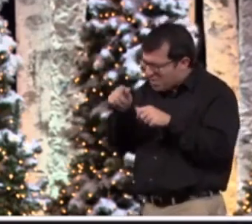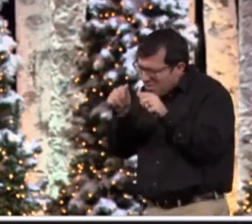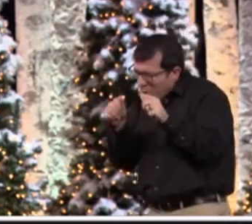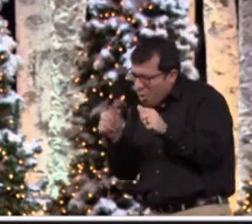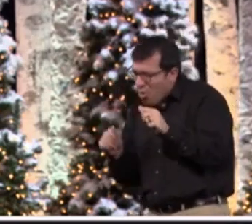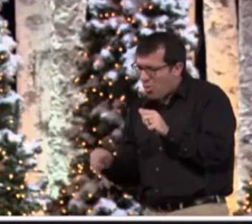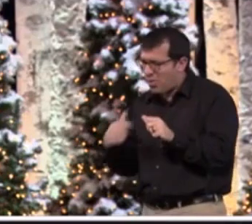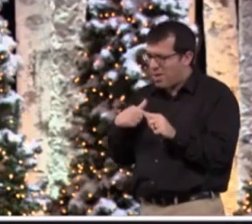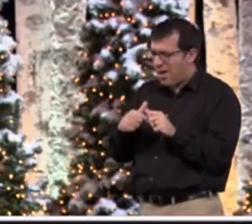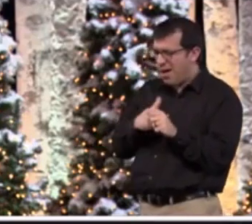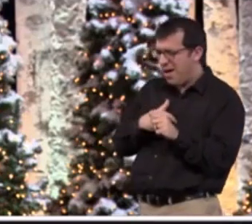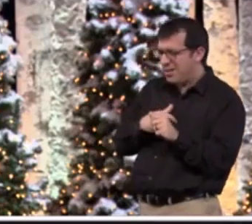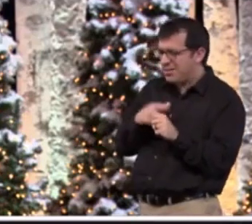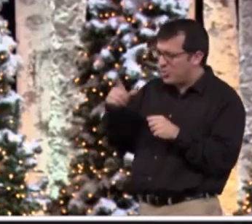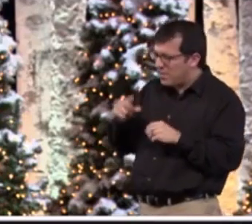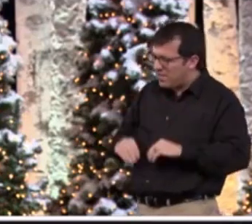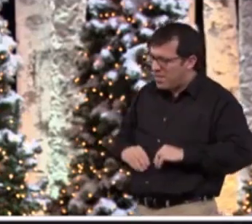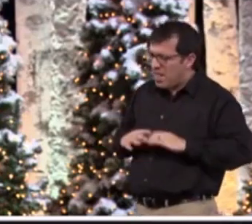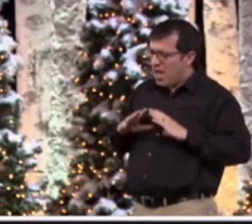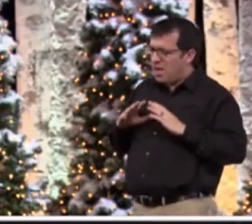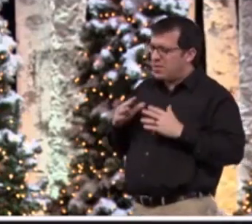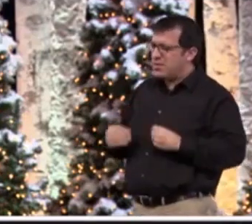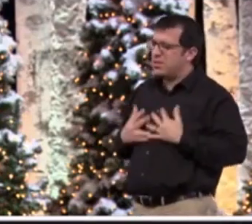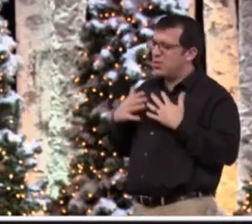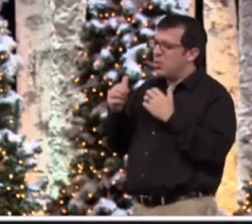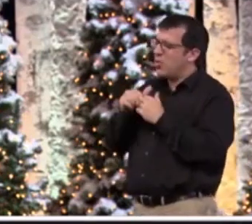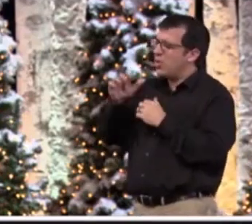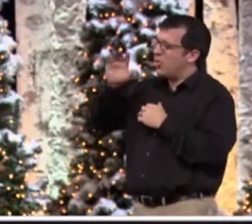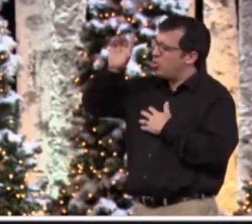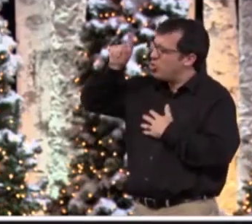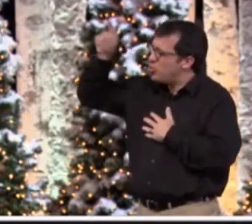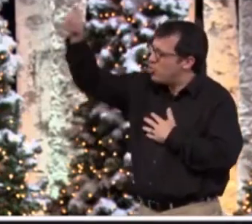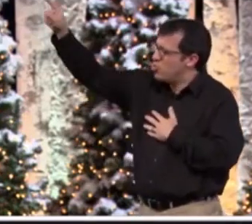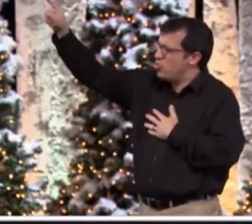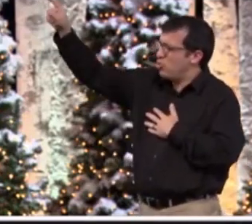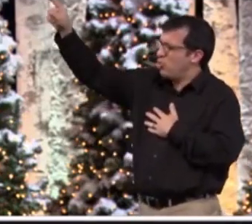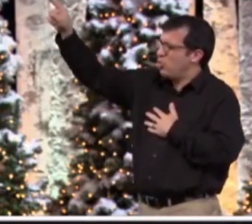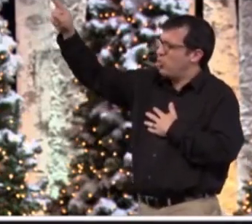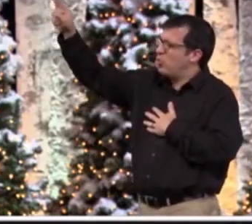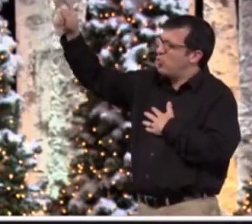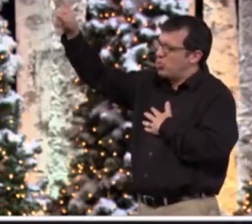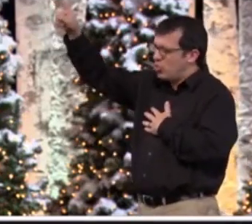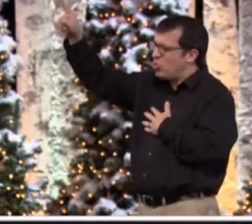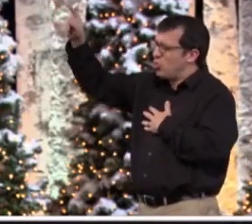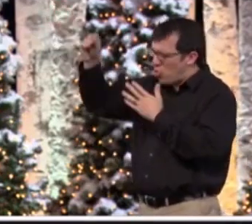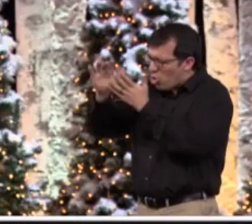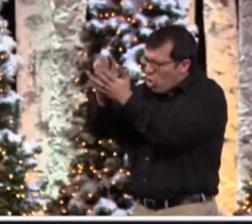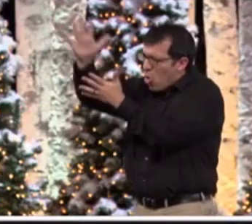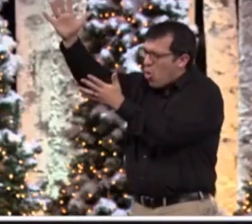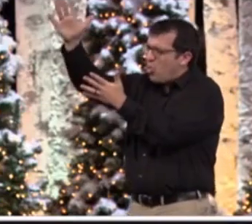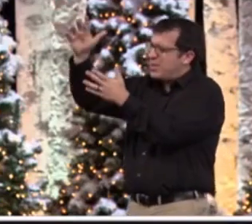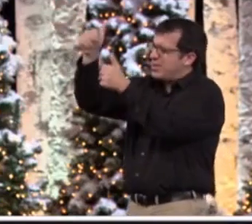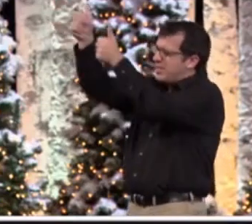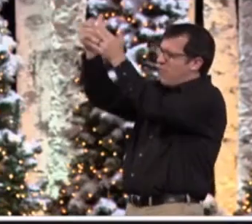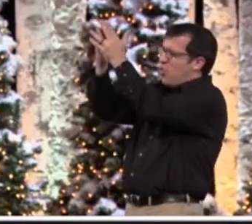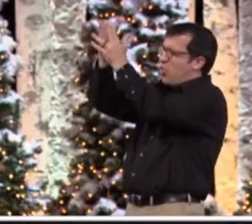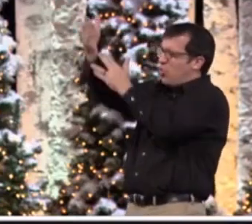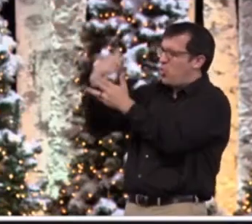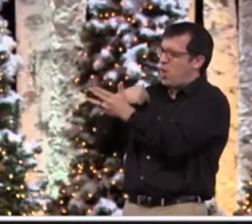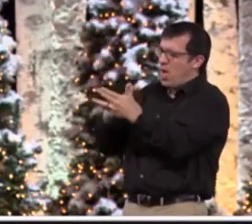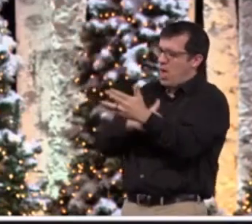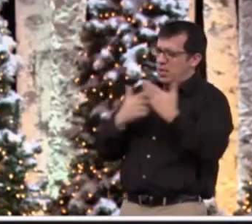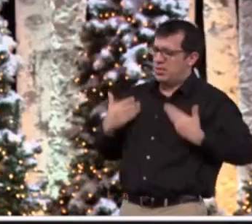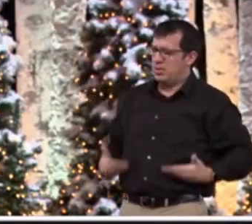हामीलाई भर्नुहोस् भनी प्रार्थना गर्छौँ। हामीलाई शुद्ध पार्नुहोस्, हामीलाई तोड्नुहोस्, हामीलाई आकार दिनुहोस्